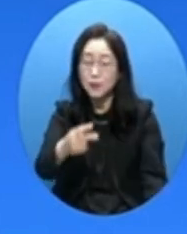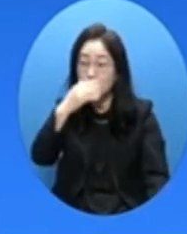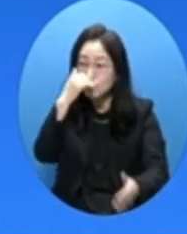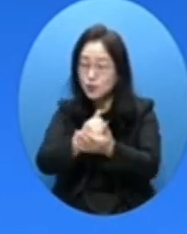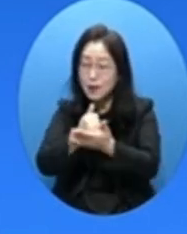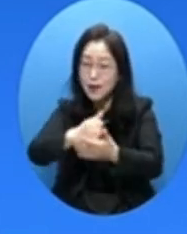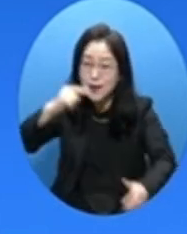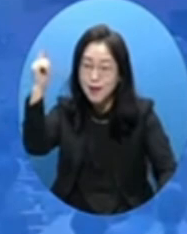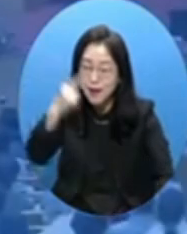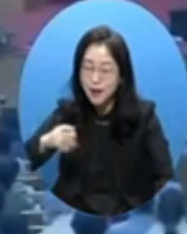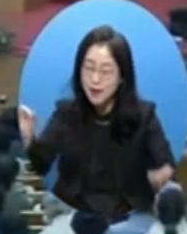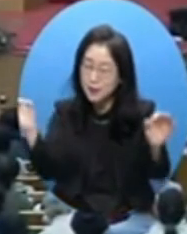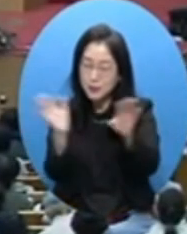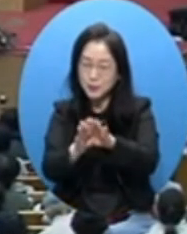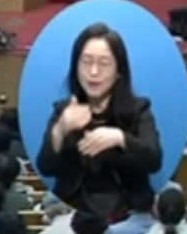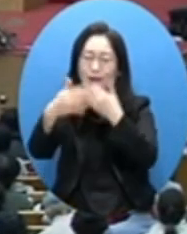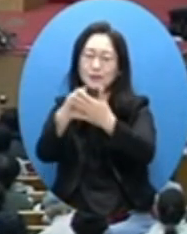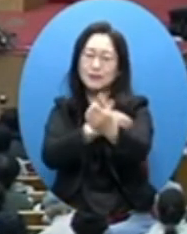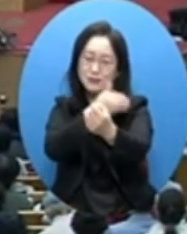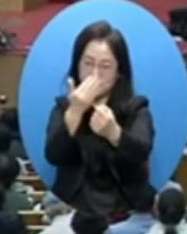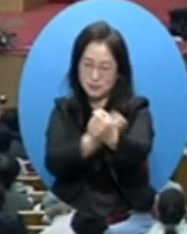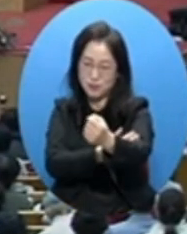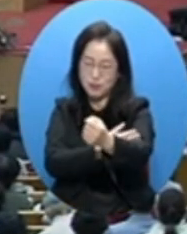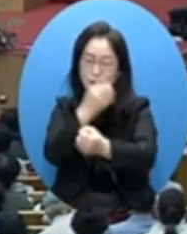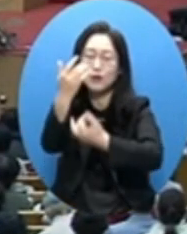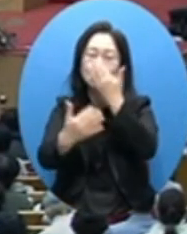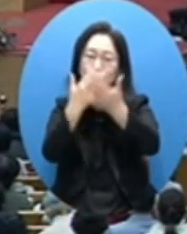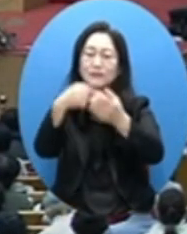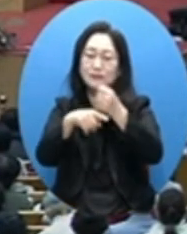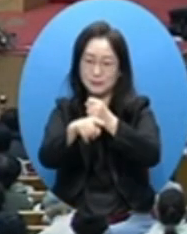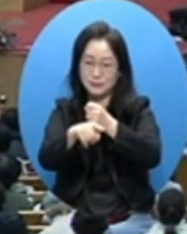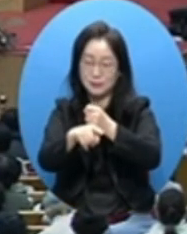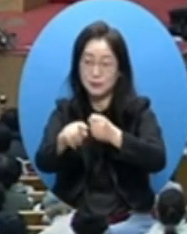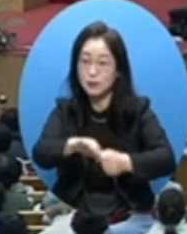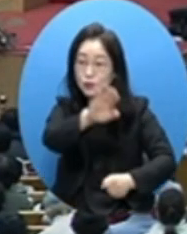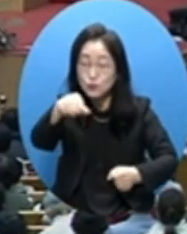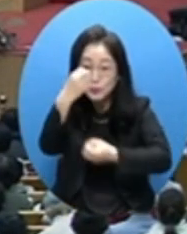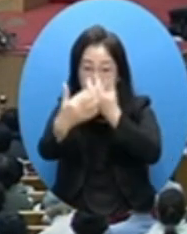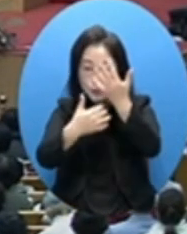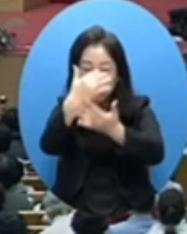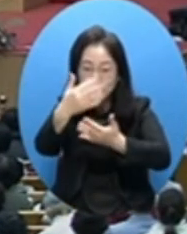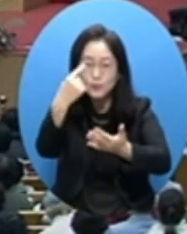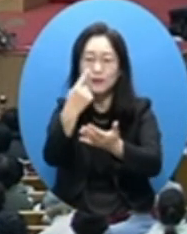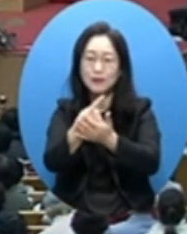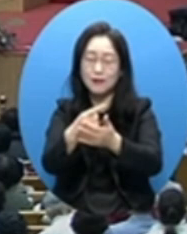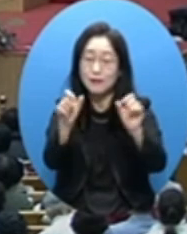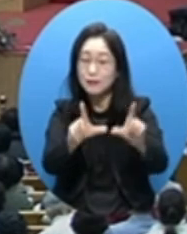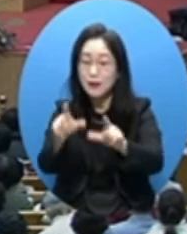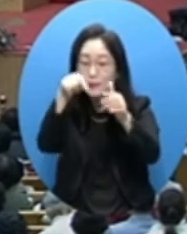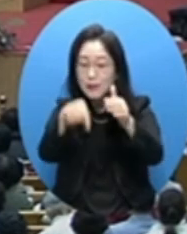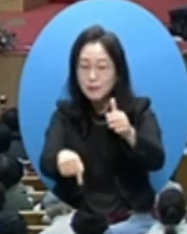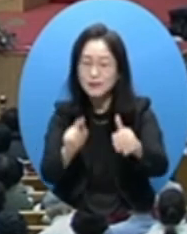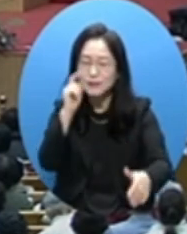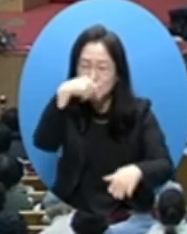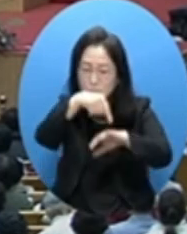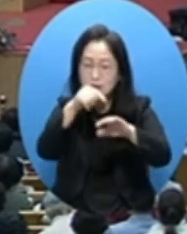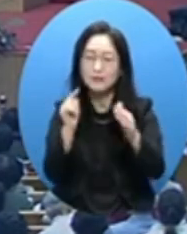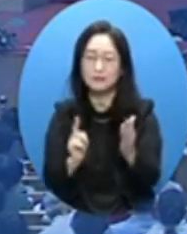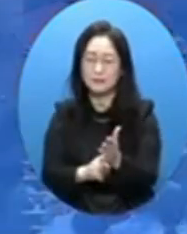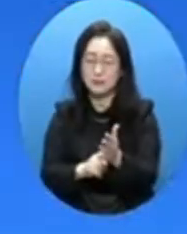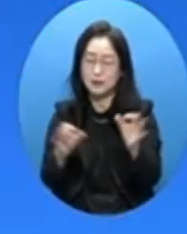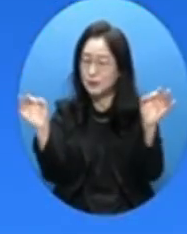죄악을 소멸하는 하나님의 능력을 의미하기도 합니다 불임할 때 우리 삶 가운데 더러운 마음이